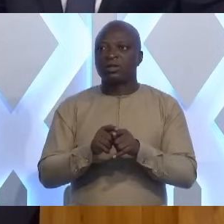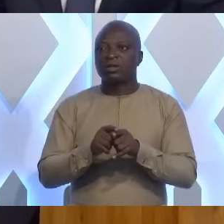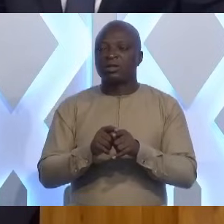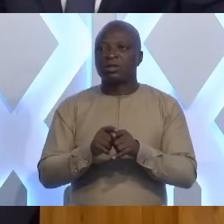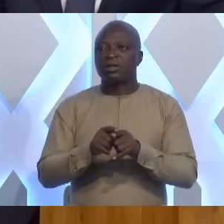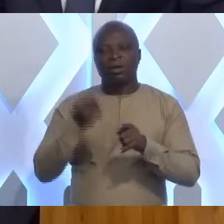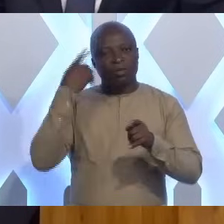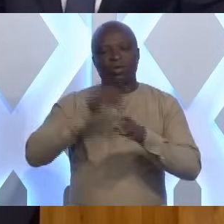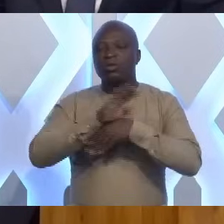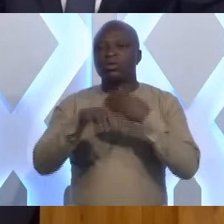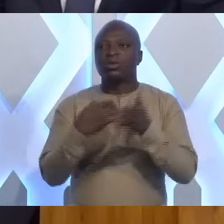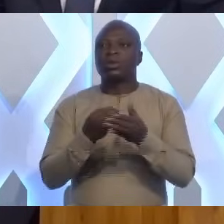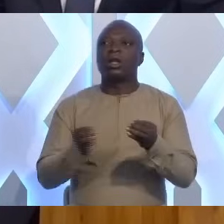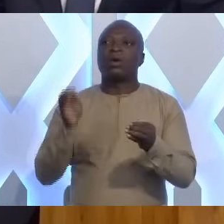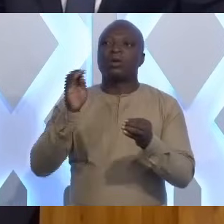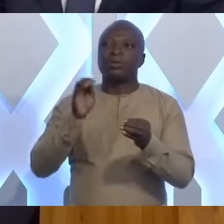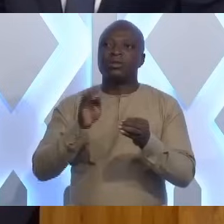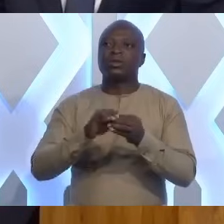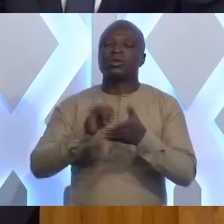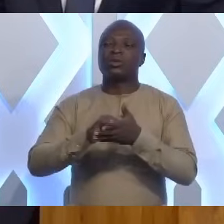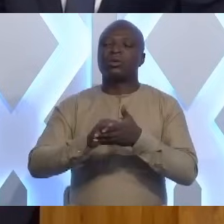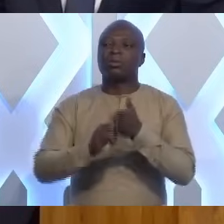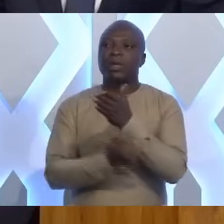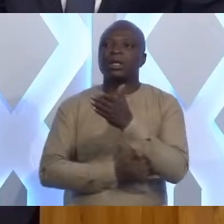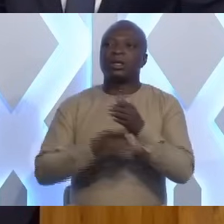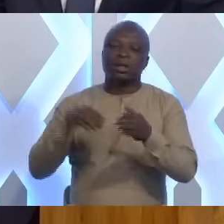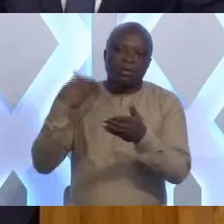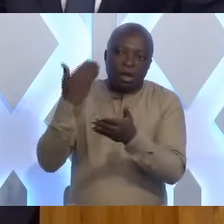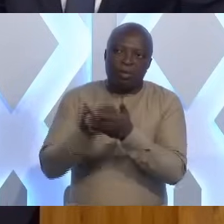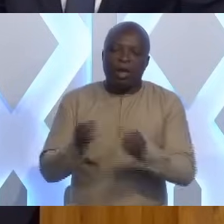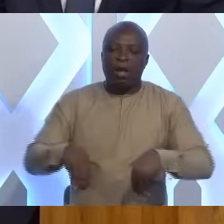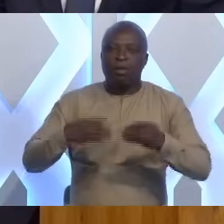pour toute la contribution que ce pays ne cesse de nous apporter,